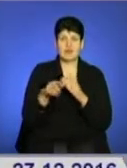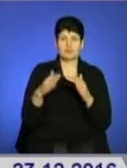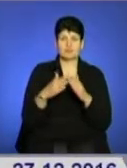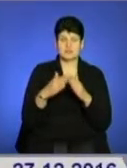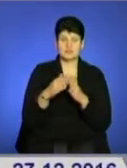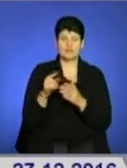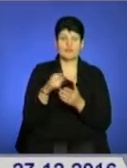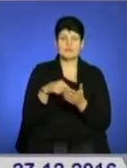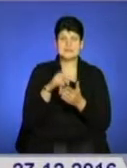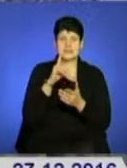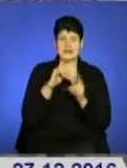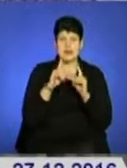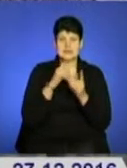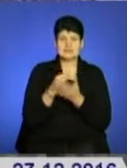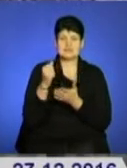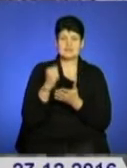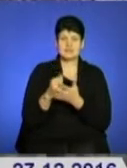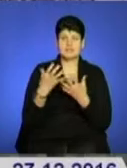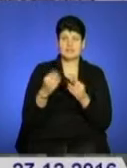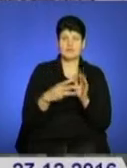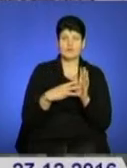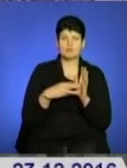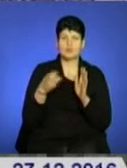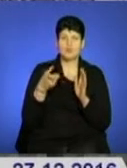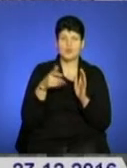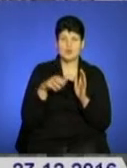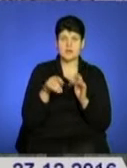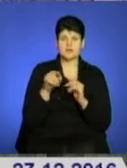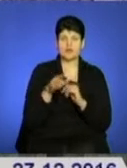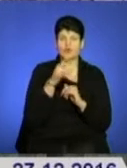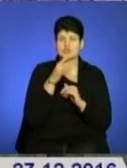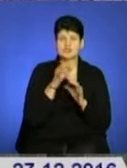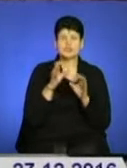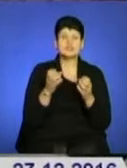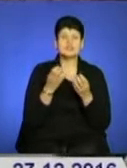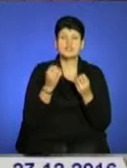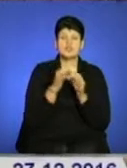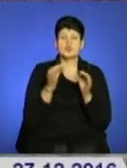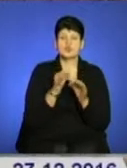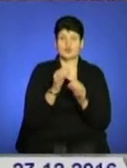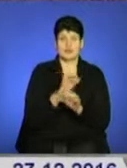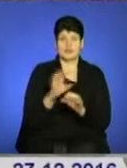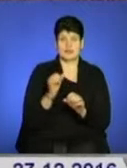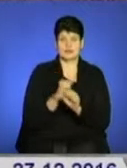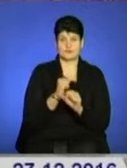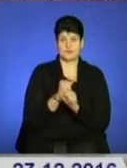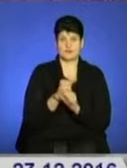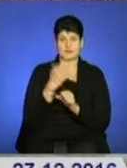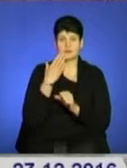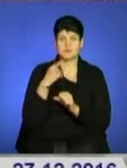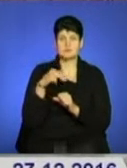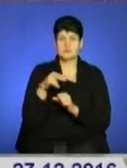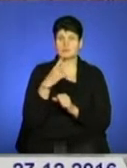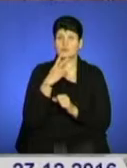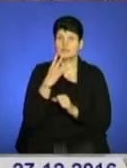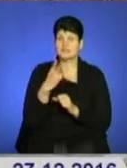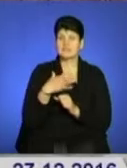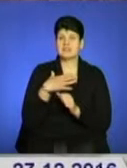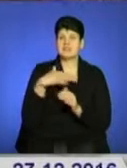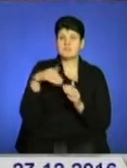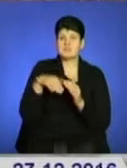20 градусів. Необхідність заходів енергоефективності розуміють. Вже зверталися як у міську раду, так і у ЖЕК, щоб утеплити труби в